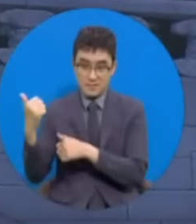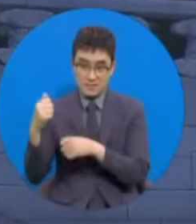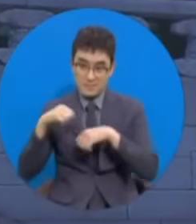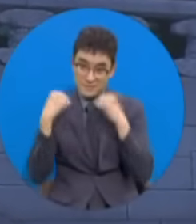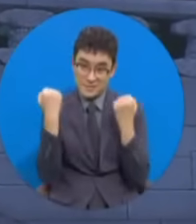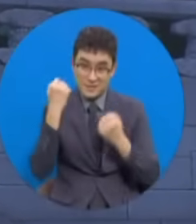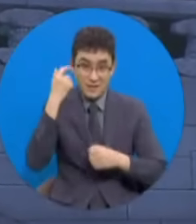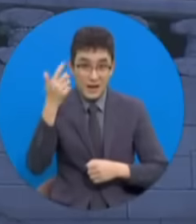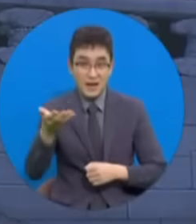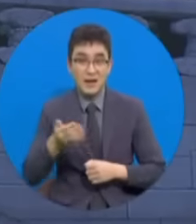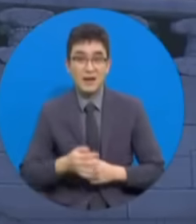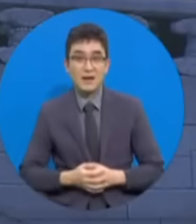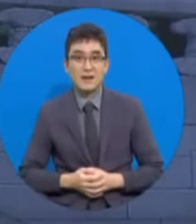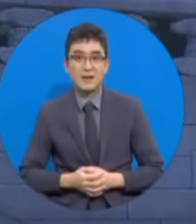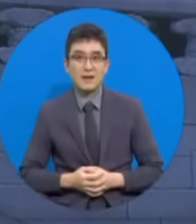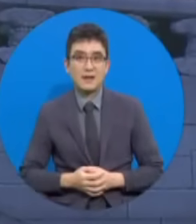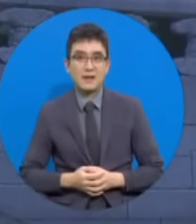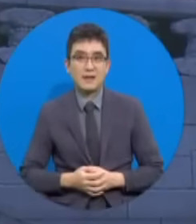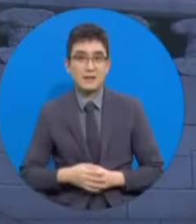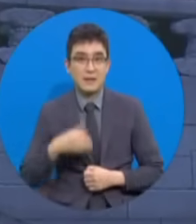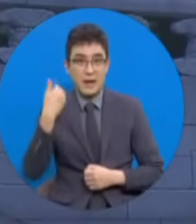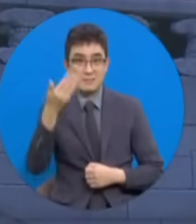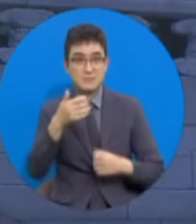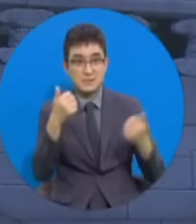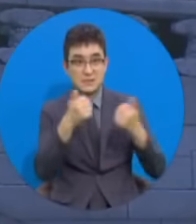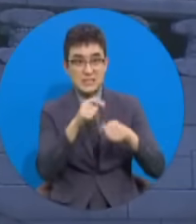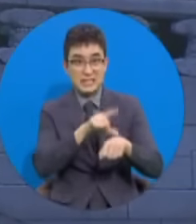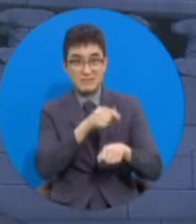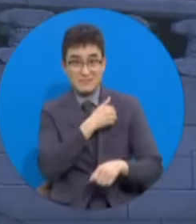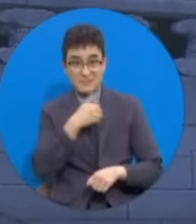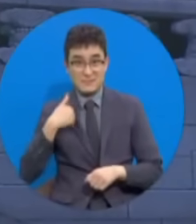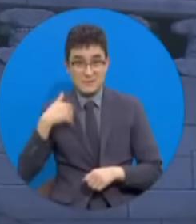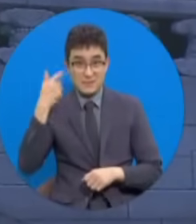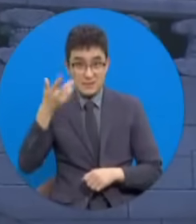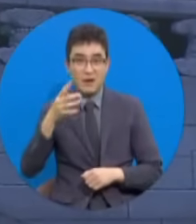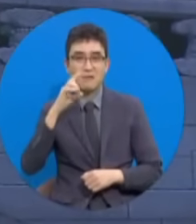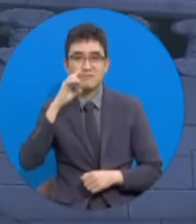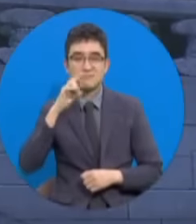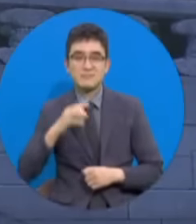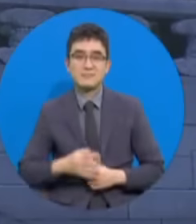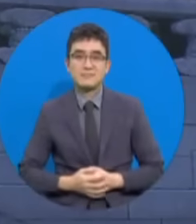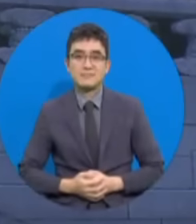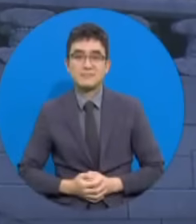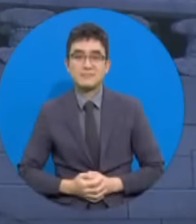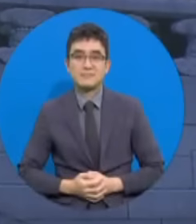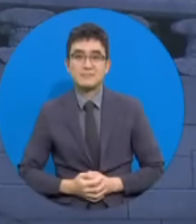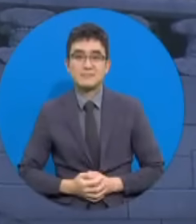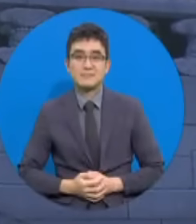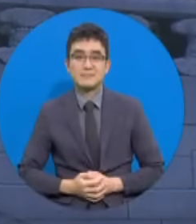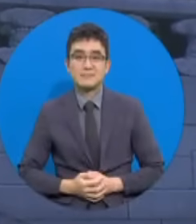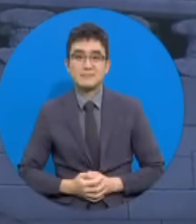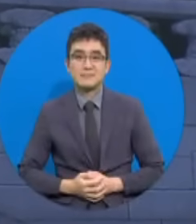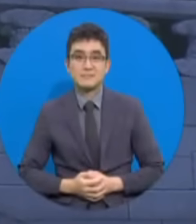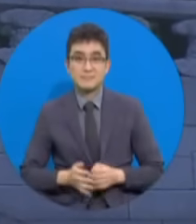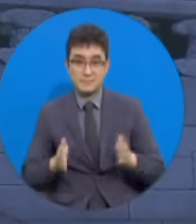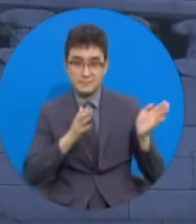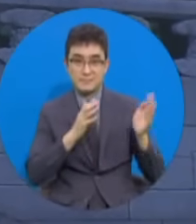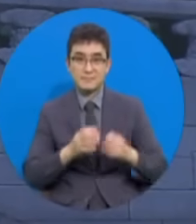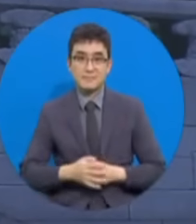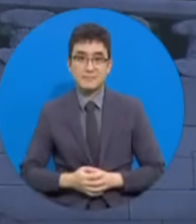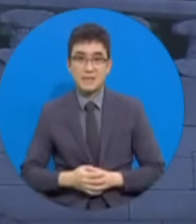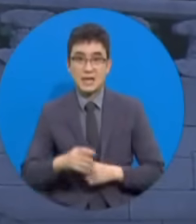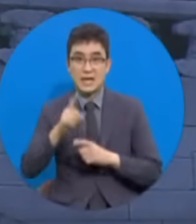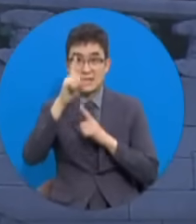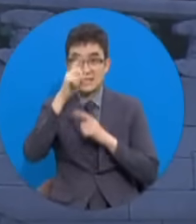다음 의총은 토의할 시간이 충분히 주어질까요? 궁금합니다. 지켜보겠습니다. 그런가 하면